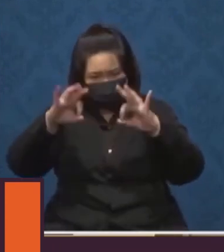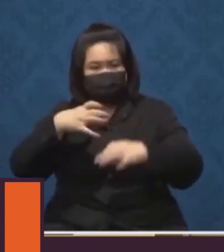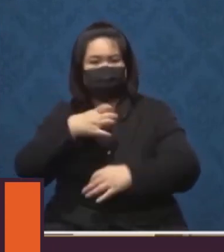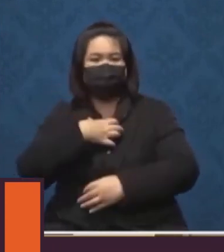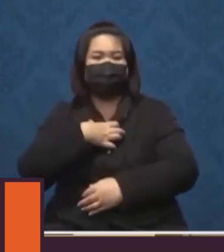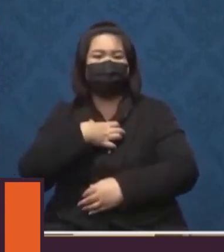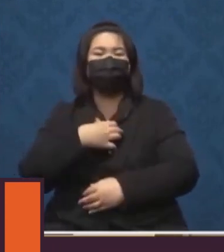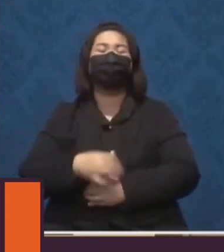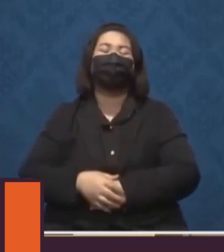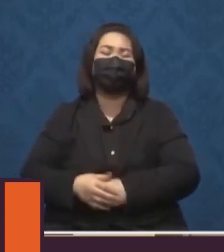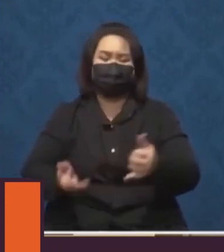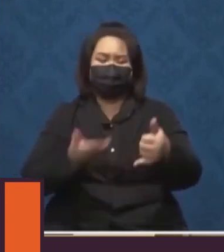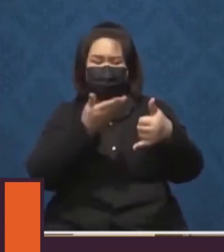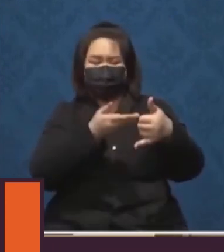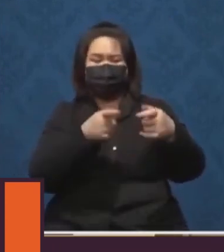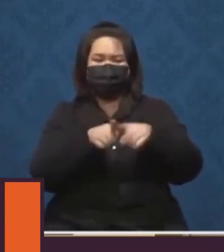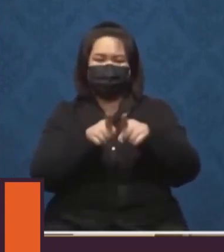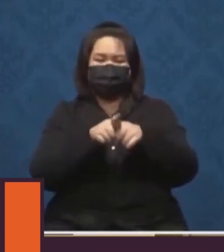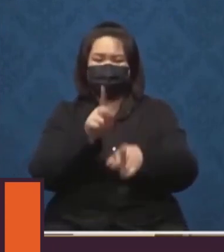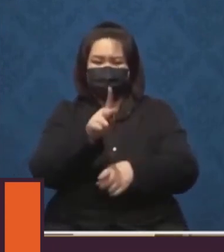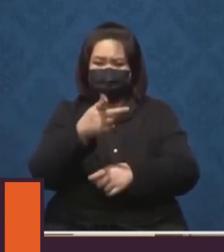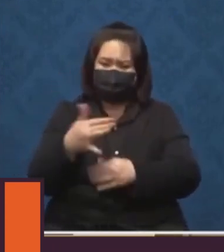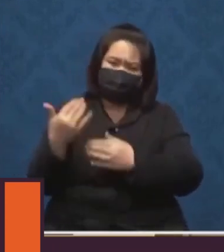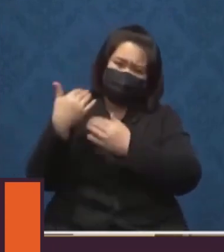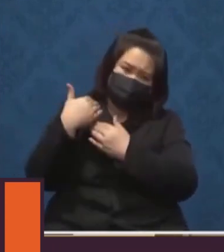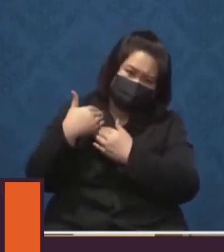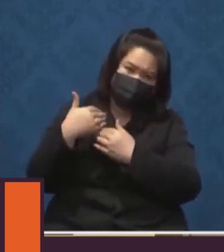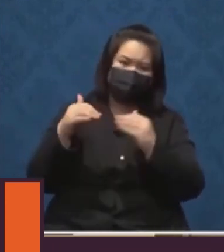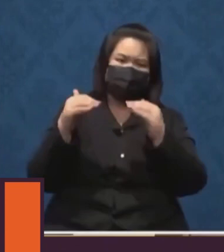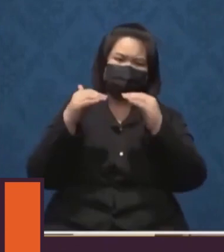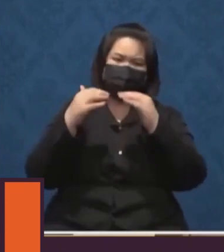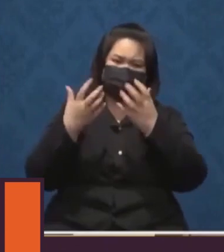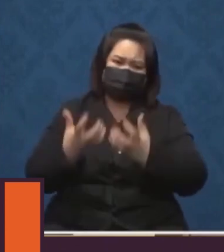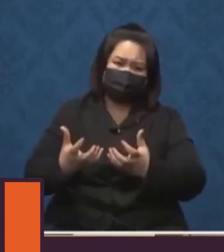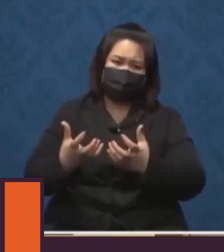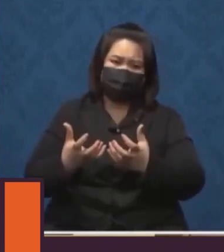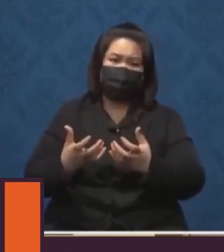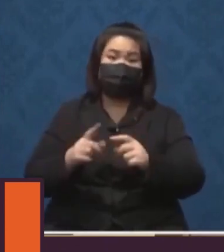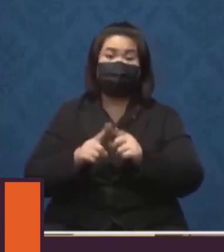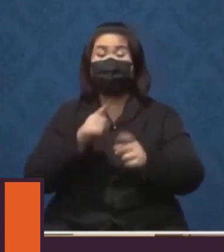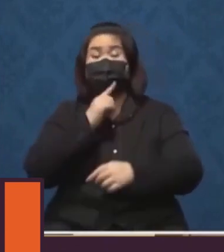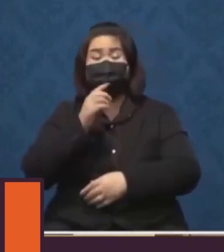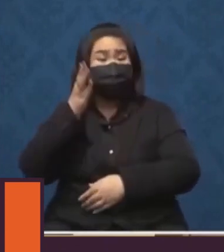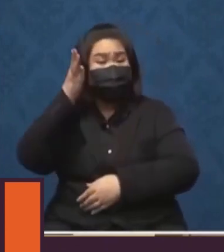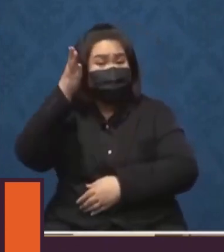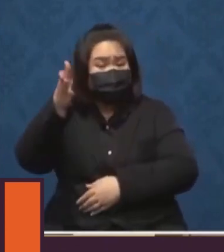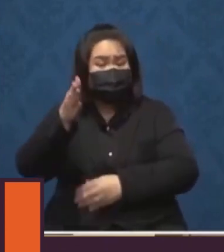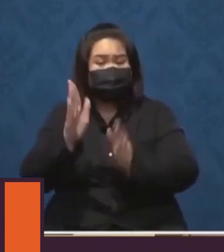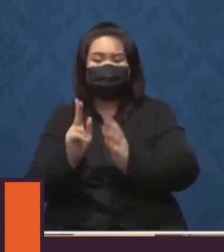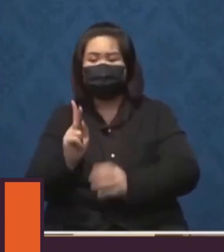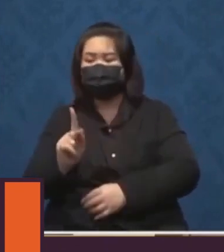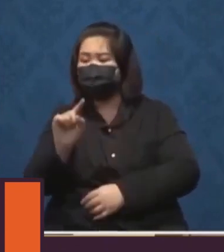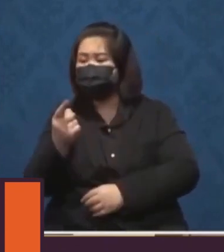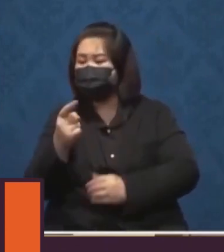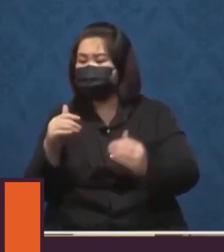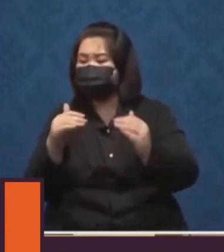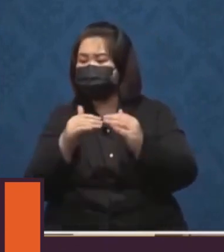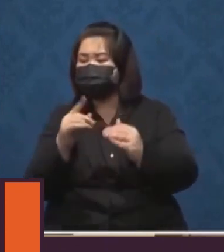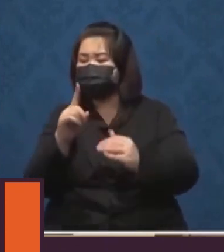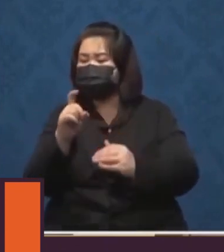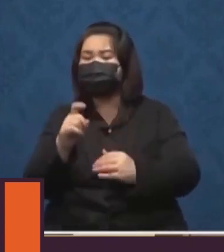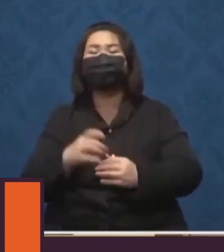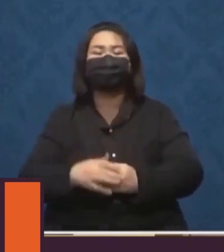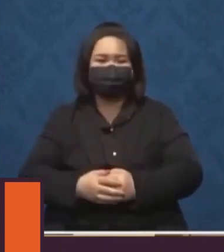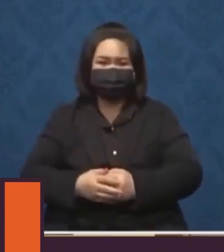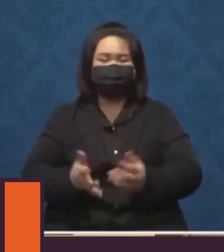ให้ผู้กู้มีภาระโดยไม่เป็นธรรมและไม่ทำให้ผู้กู้ภายหลังนั้นเข้าไม่ถึงสิทธิ์เราจึงจะต้องมีการคิด